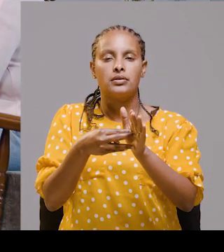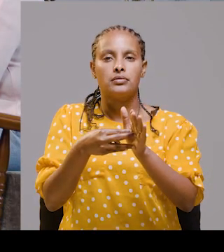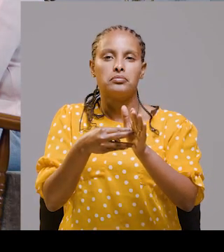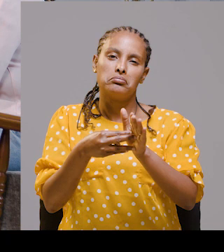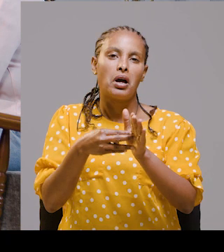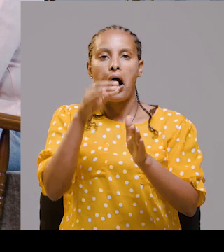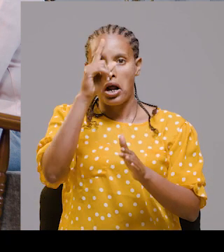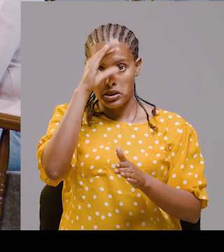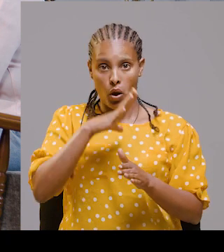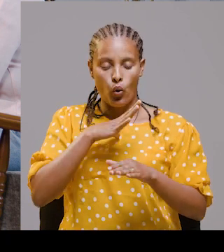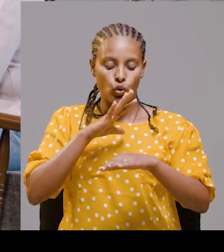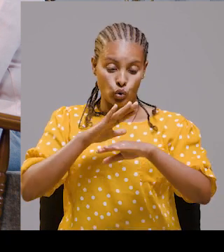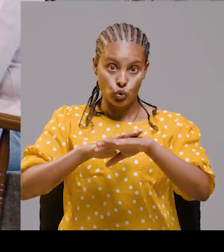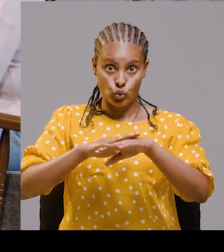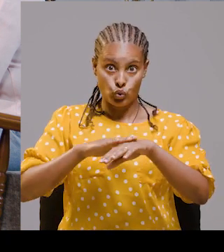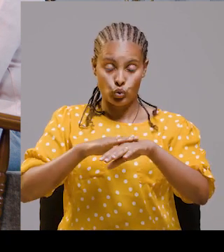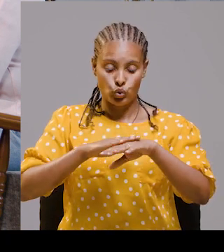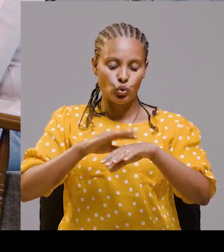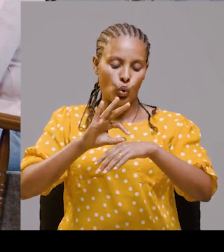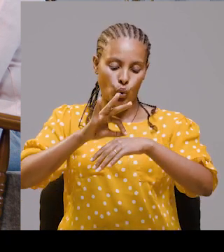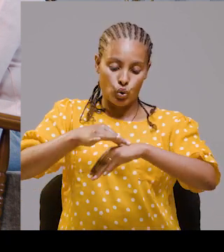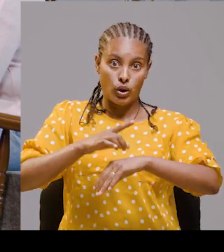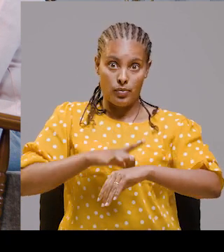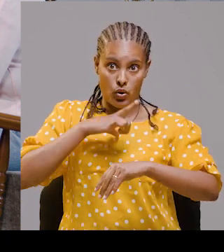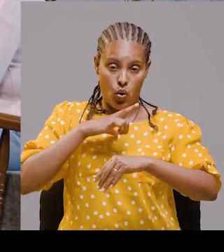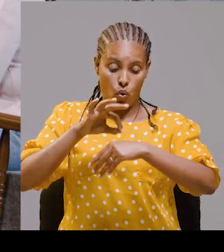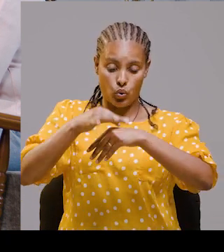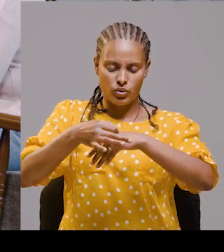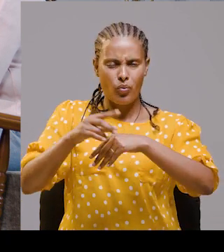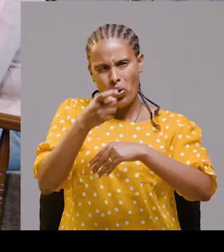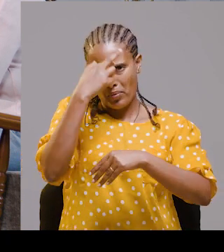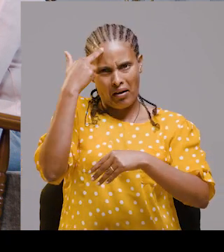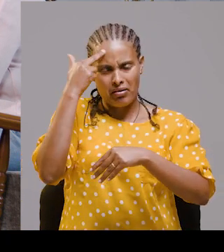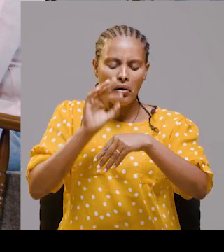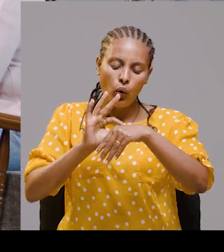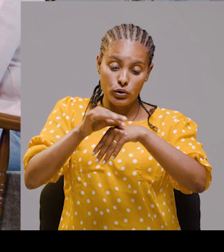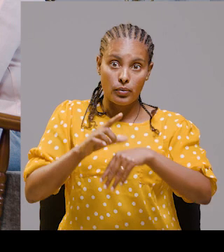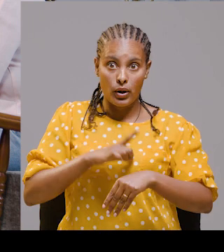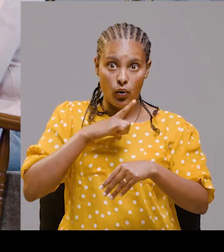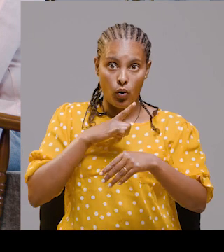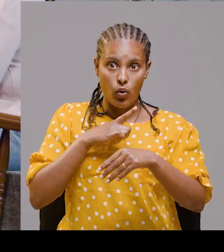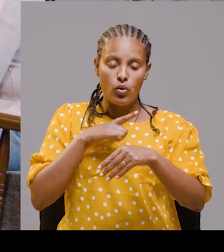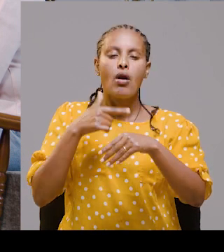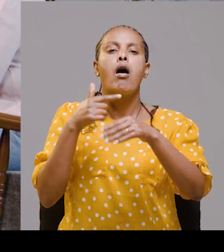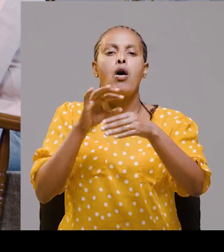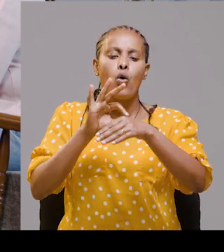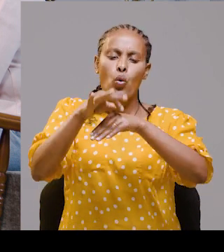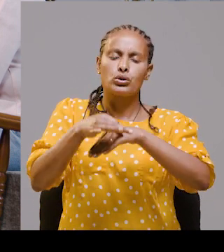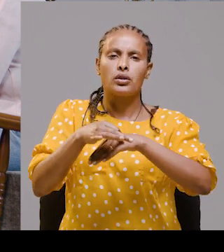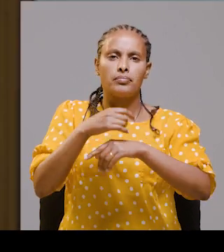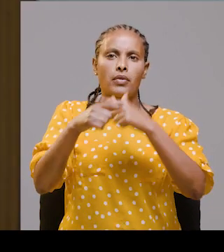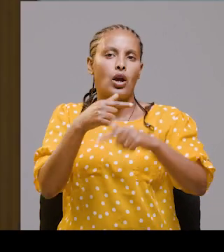እንበልና አንድ ሰው እጁ ላይ ቁስል ቢኖረው በሆነ አይነት አደጋ ቁስል ቢኖረው ከዛ በኋላ ያ ቁስል